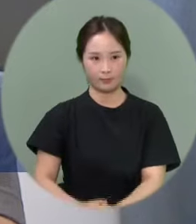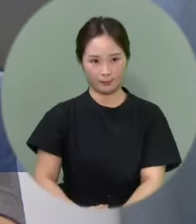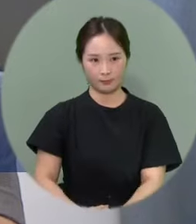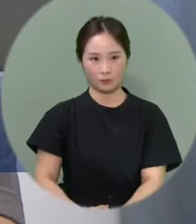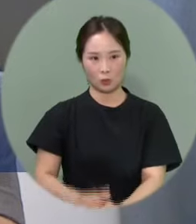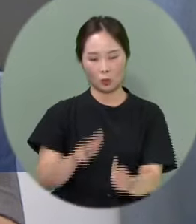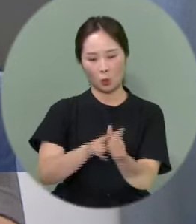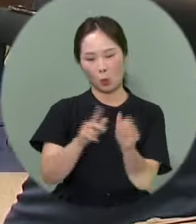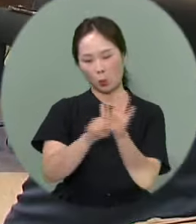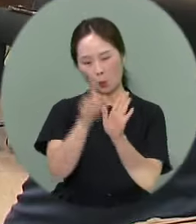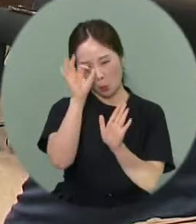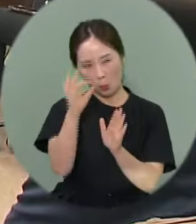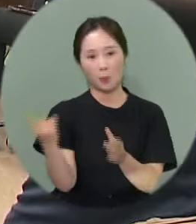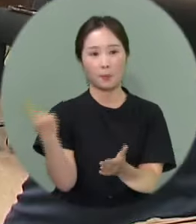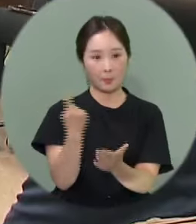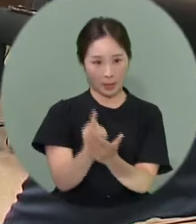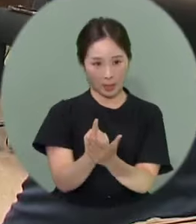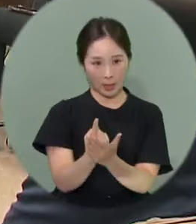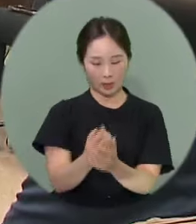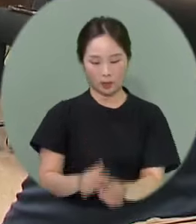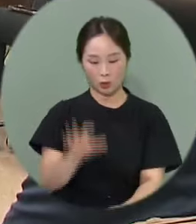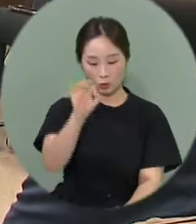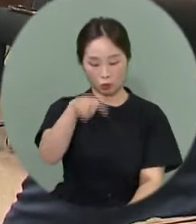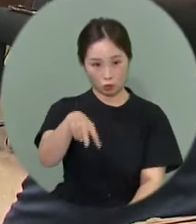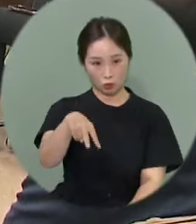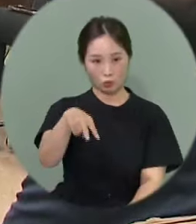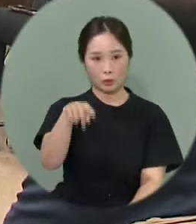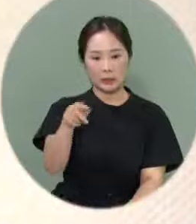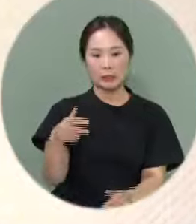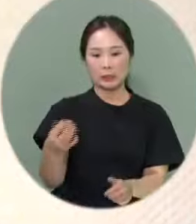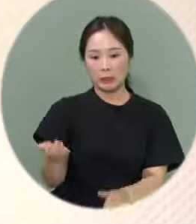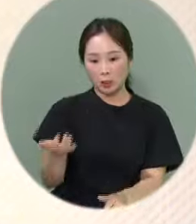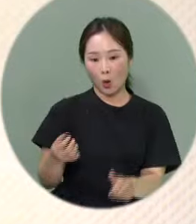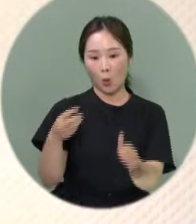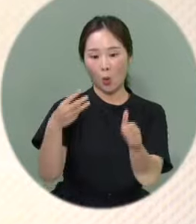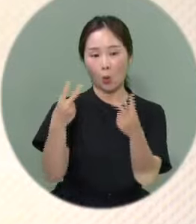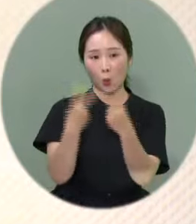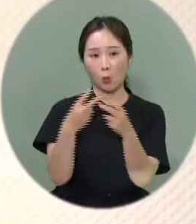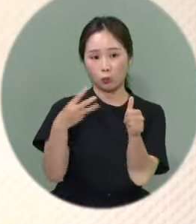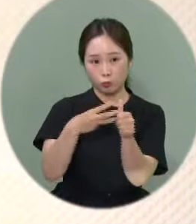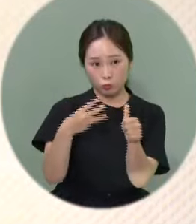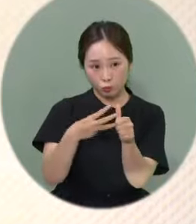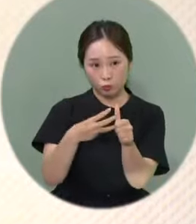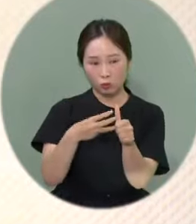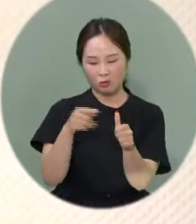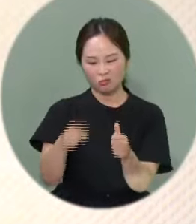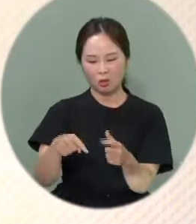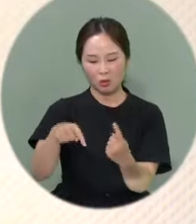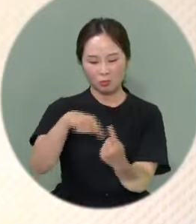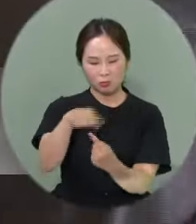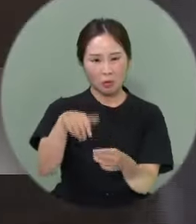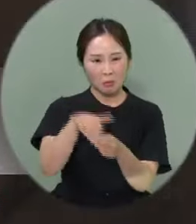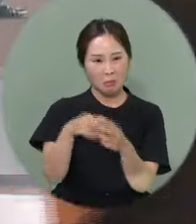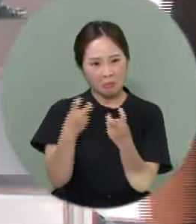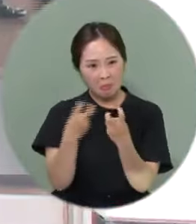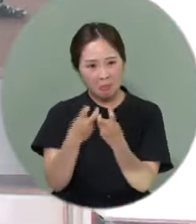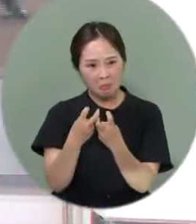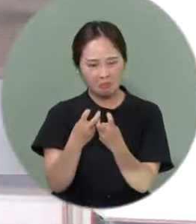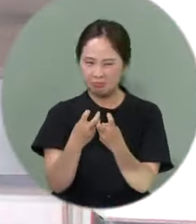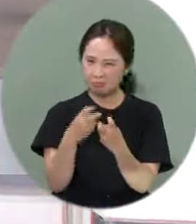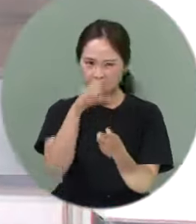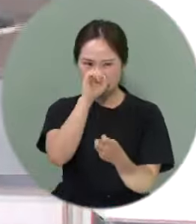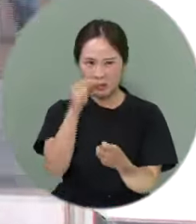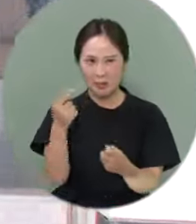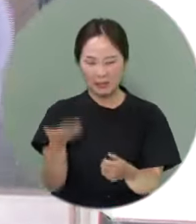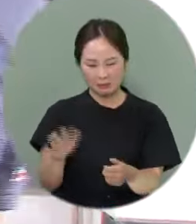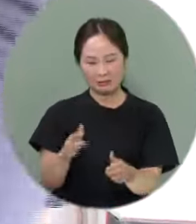추감기 때문에 6기 전 곡선 군수는 경선 규칙이 불합리하다고 생각하지만 당해 규칙을 따르며 경선을